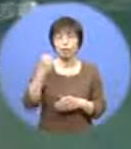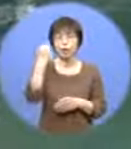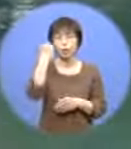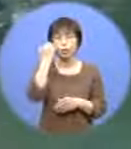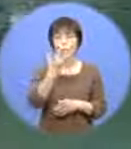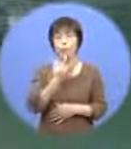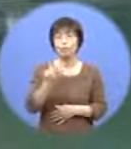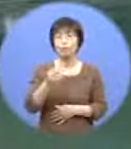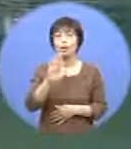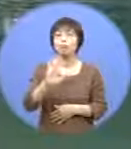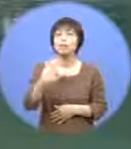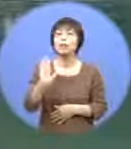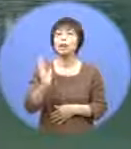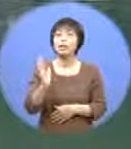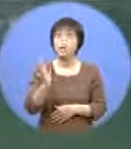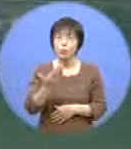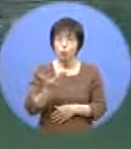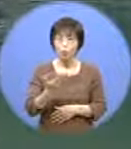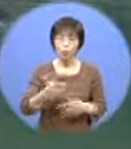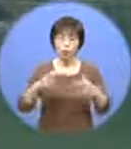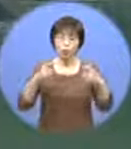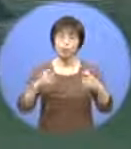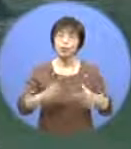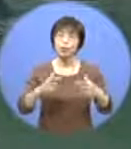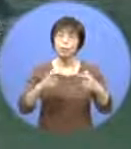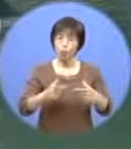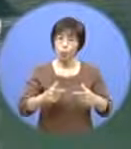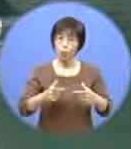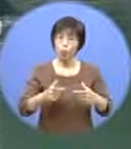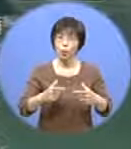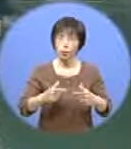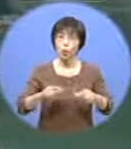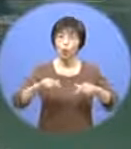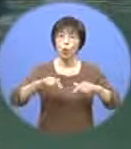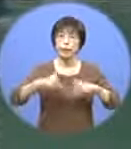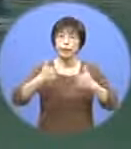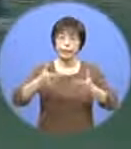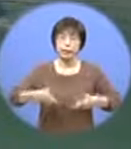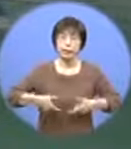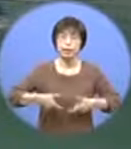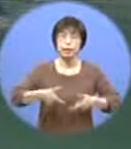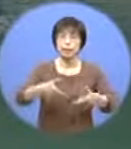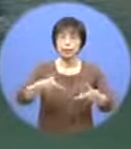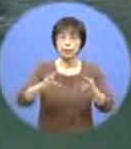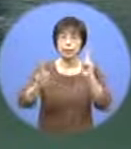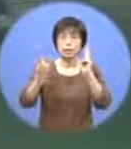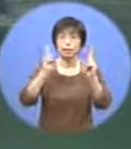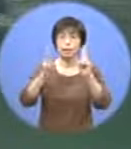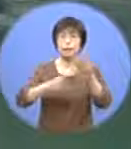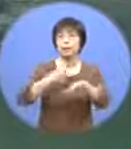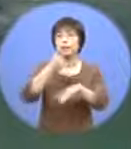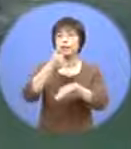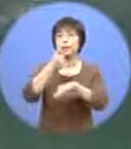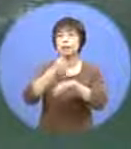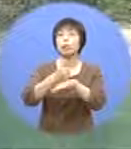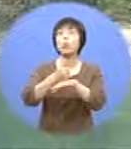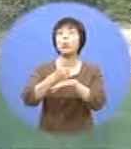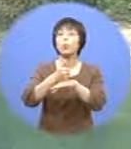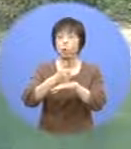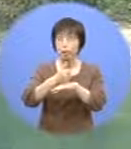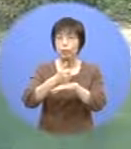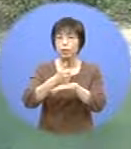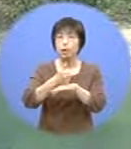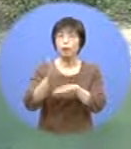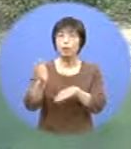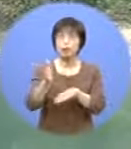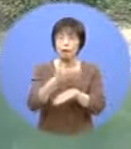ね、まあある地元の製材所さんの社長さんが、まあその